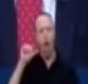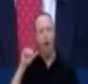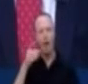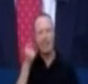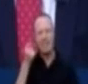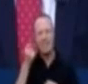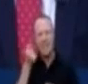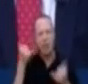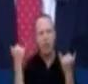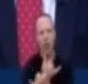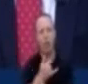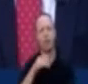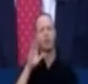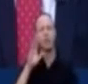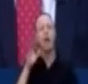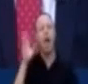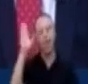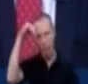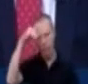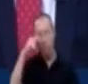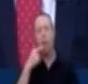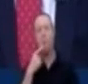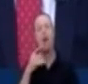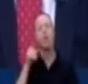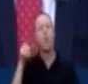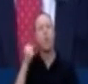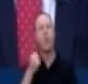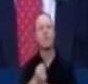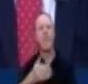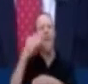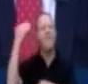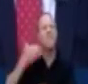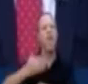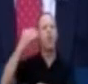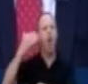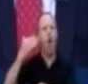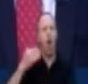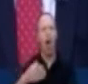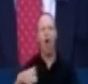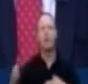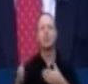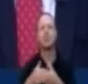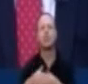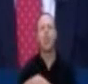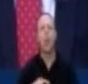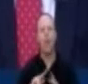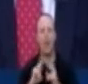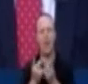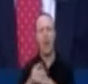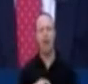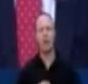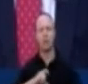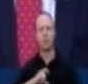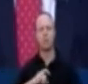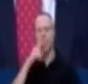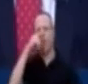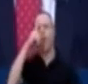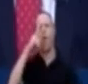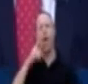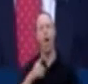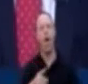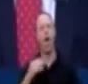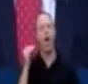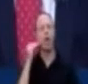גם התבטא, הוא אמר שהוא יטיל וטו על נישואי להט"ב בארצות הברית, הוא יטיל וטו על כל ניסיון